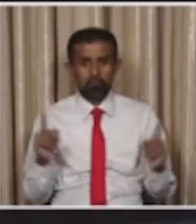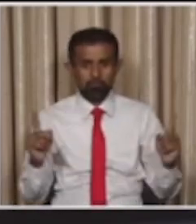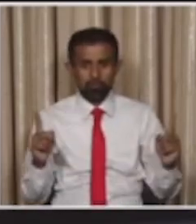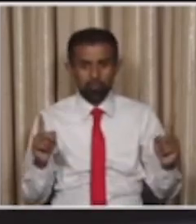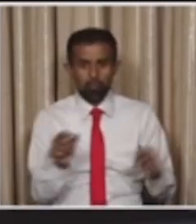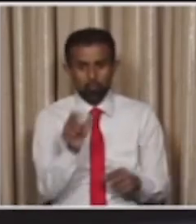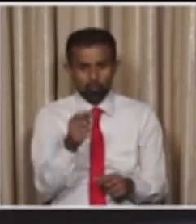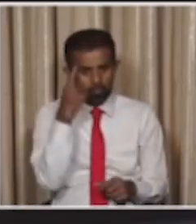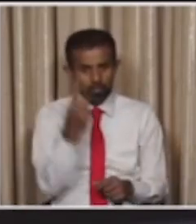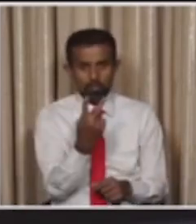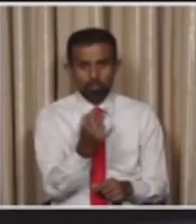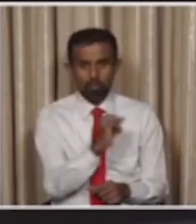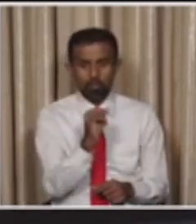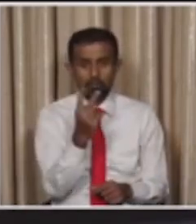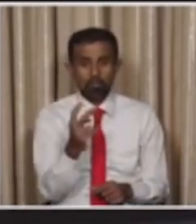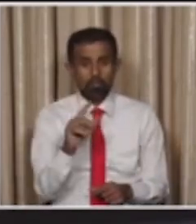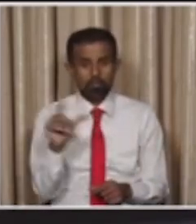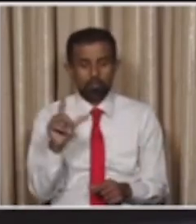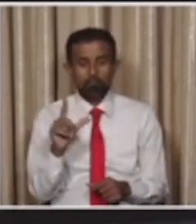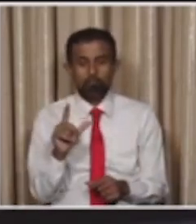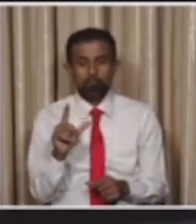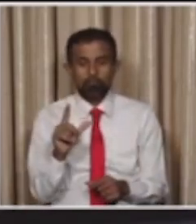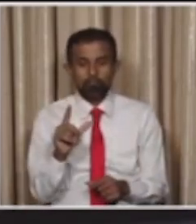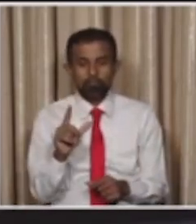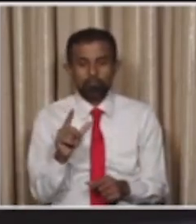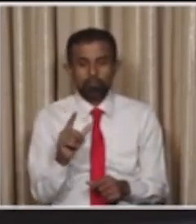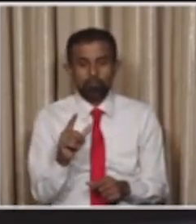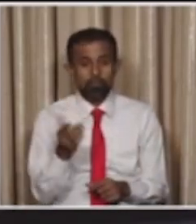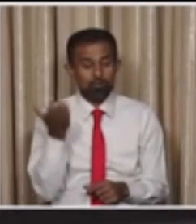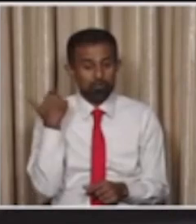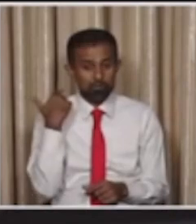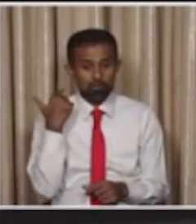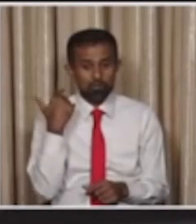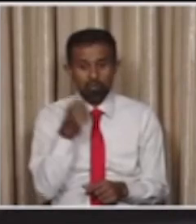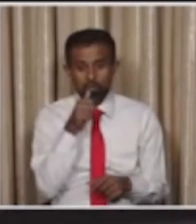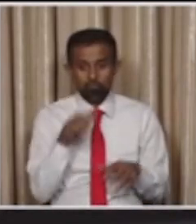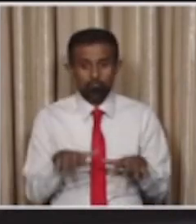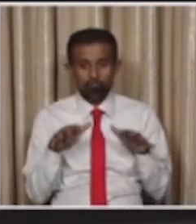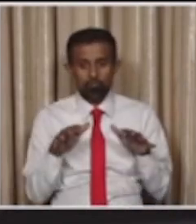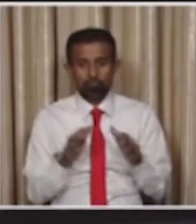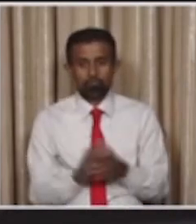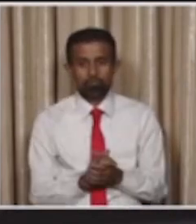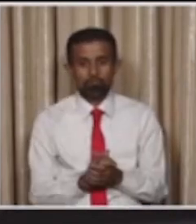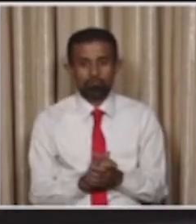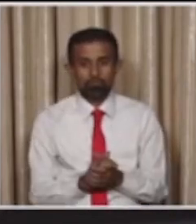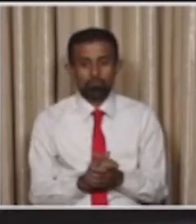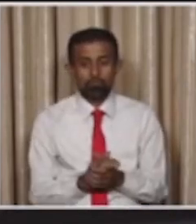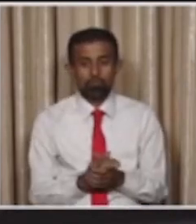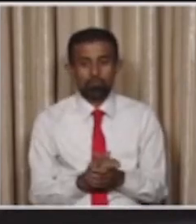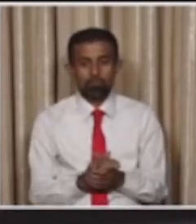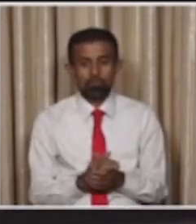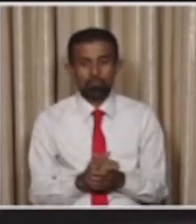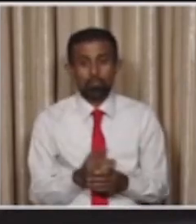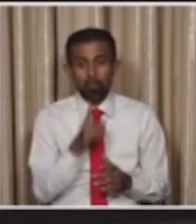දන්නවා ඇති 2016-2017 වර්ෂයවලදී ඒ තිබ්බ විශේෂයෙන් ගංවතුර ඇතුළත අරිත්තේ